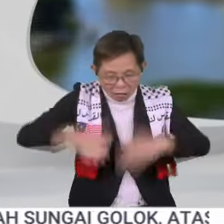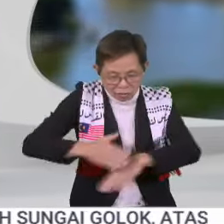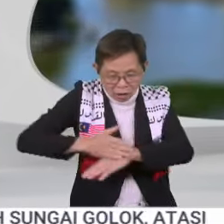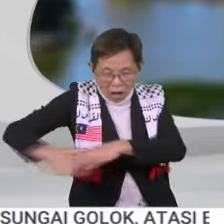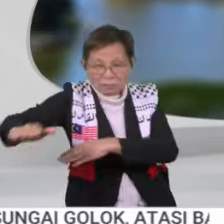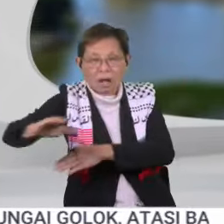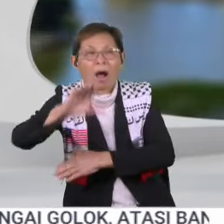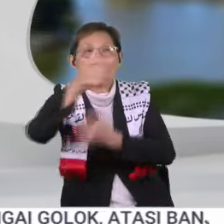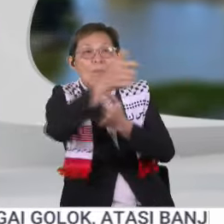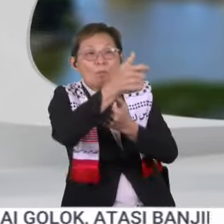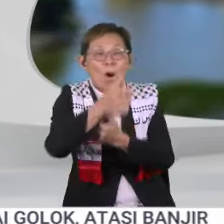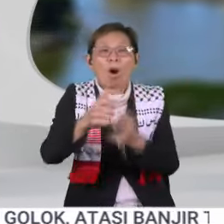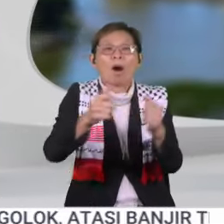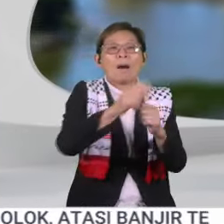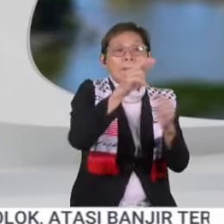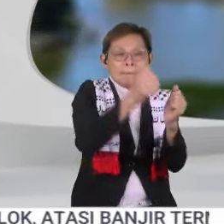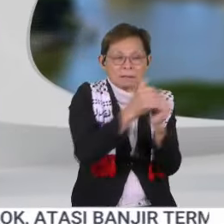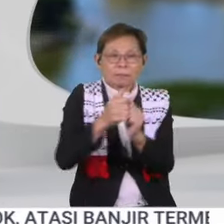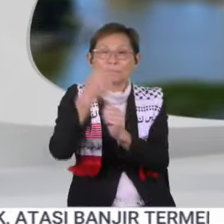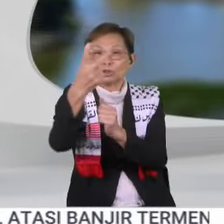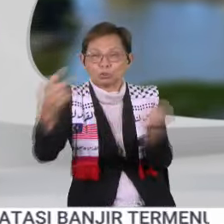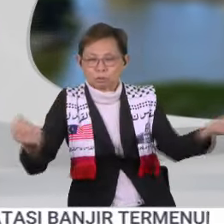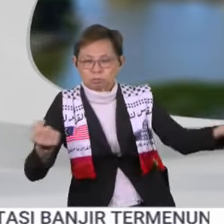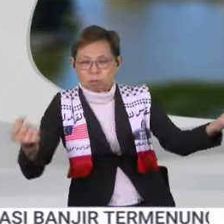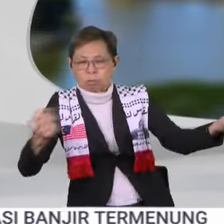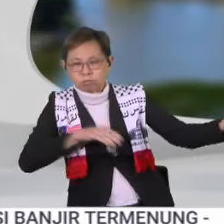7 anggota bersama 2 jentera.